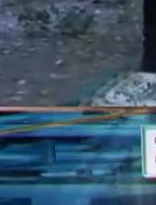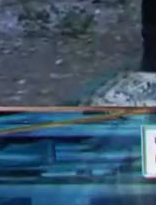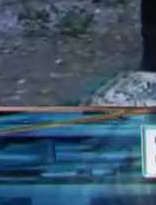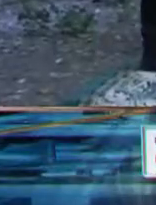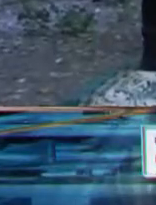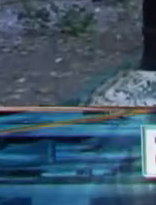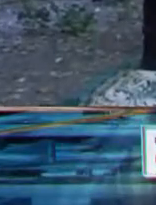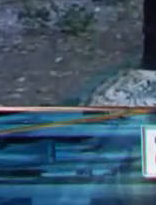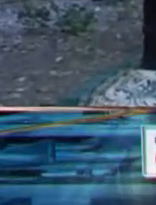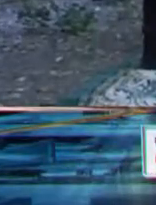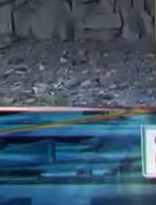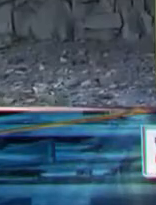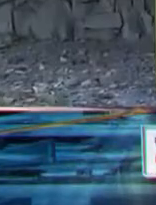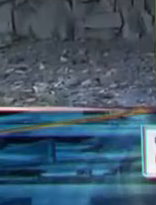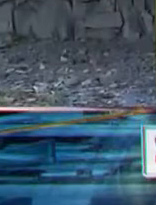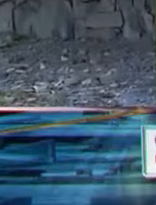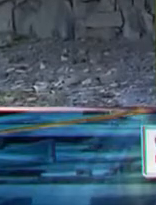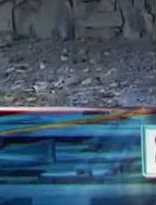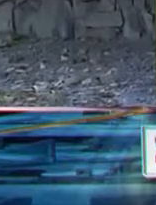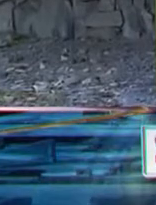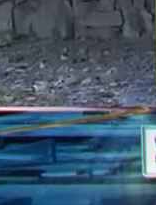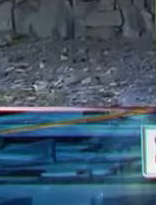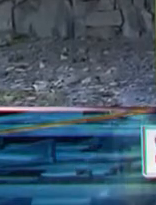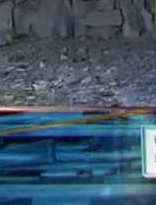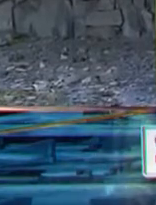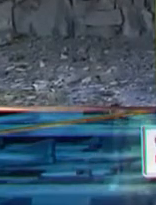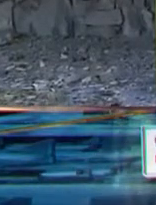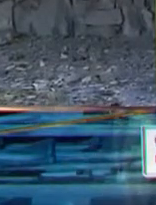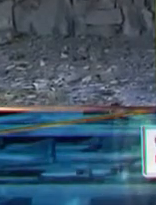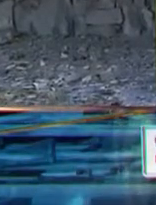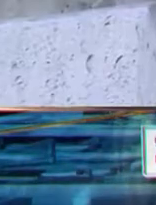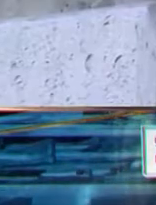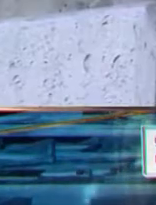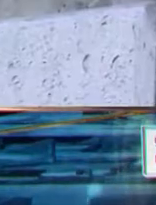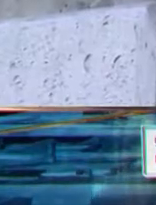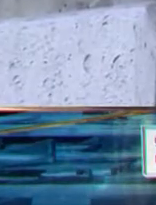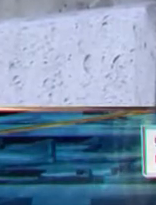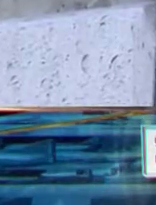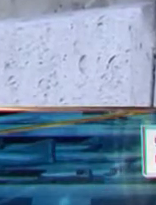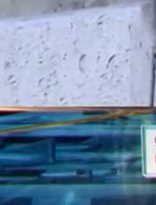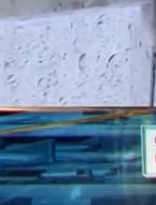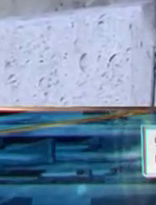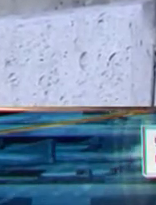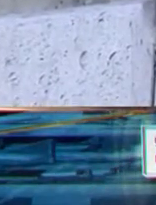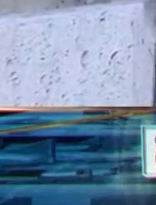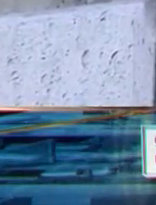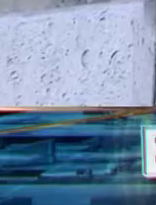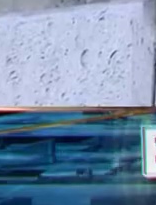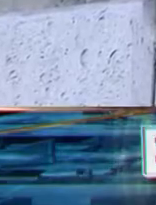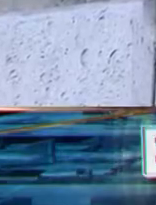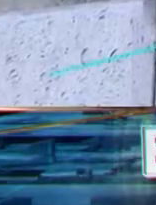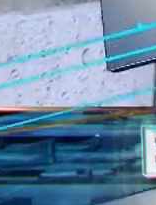Ғалымның аты өлмейді. Бүгін Талдықорғанда белгілі ғалым, профессор, мемлекет және қоғам қайраткері Жомарт Жапаровқа ескерткіш тақта